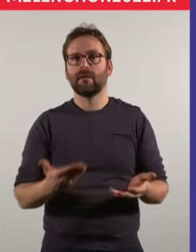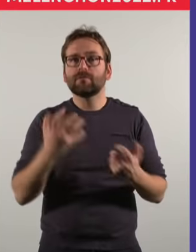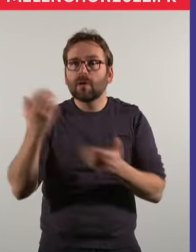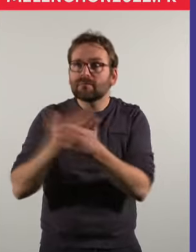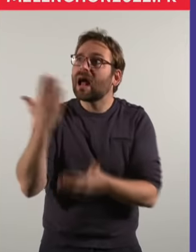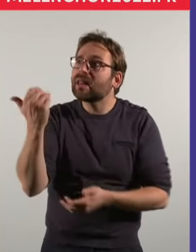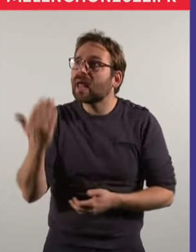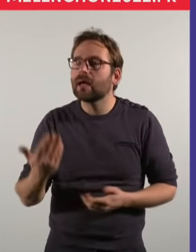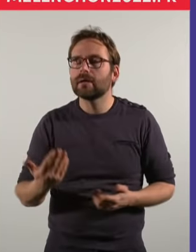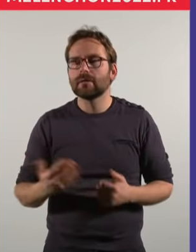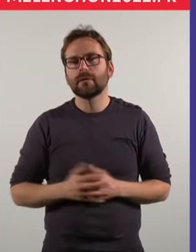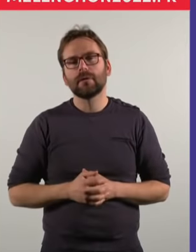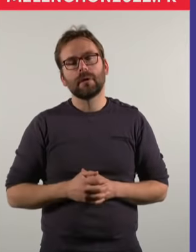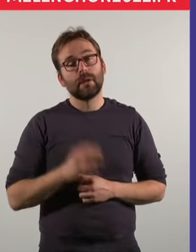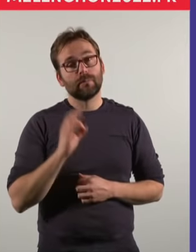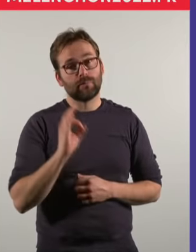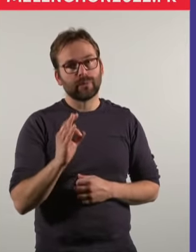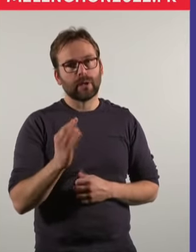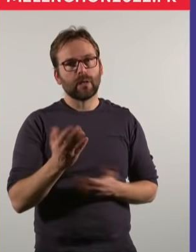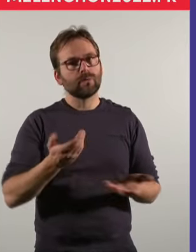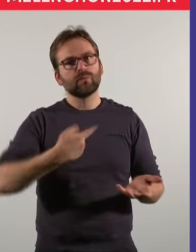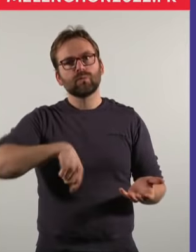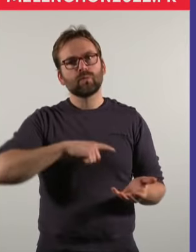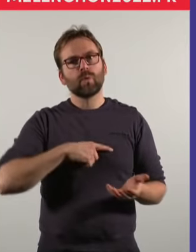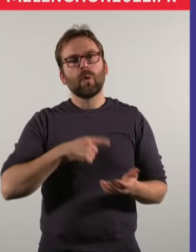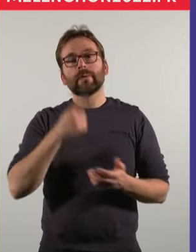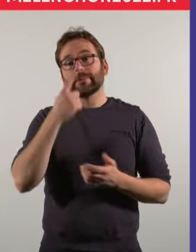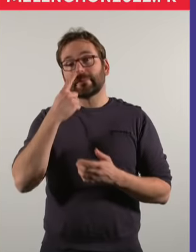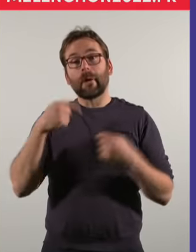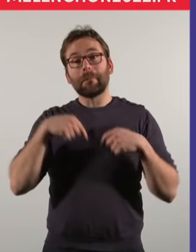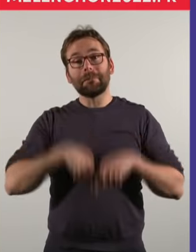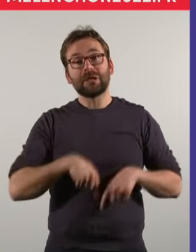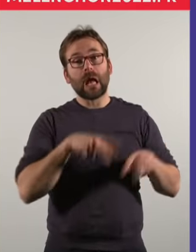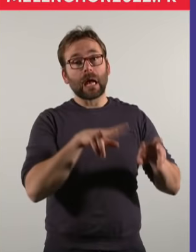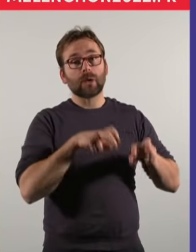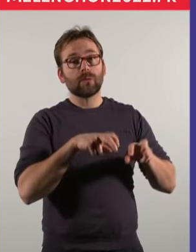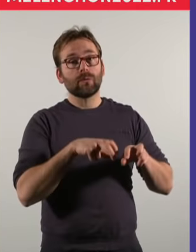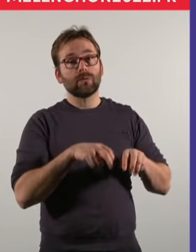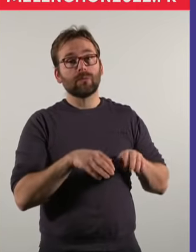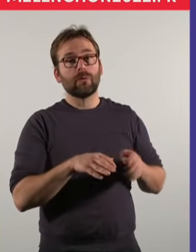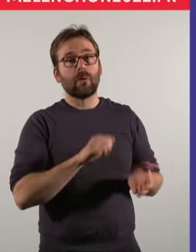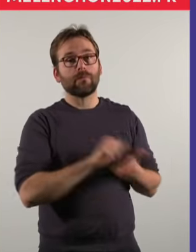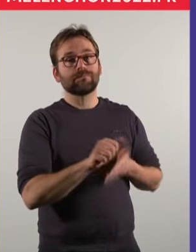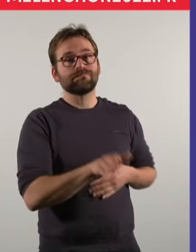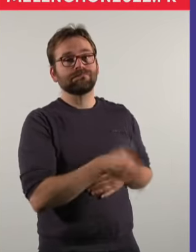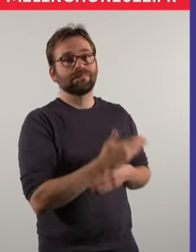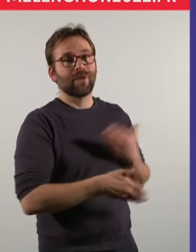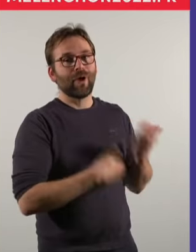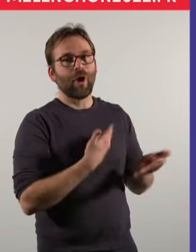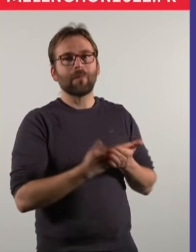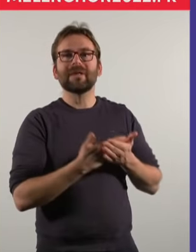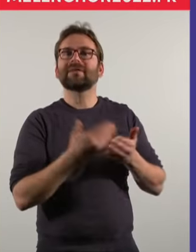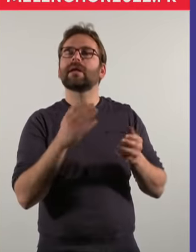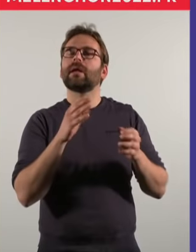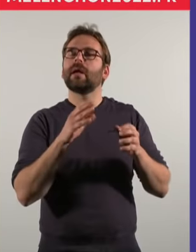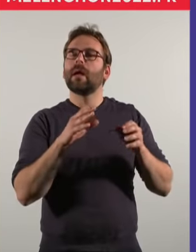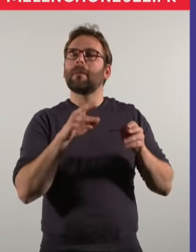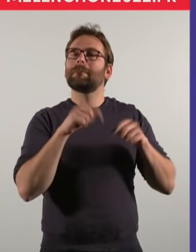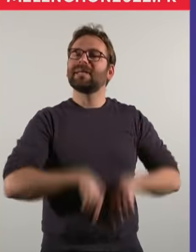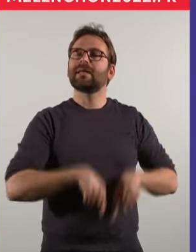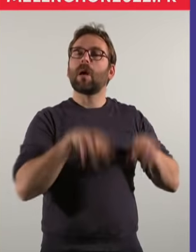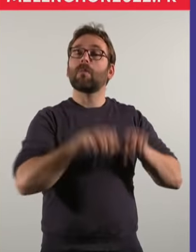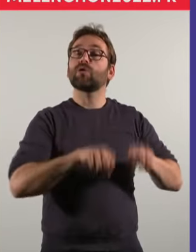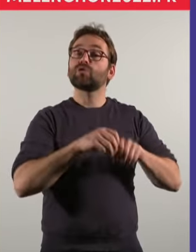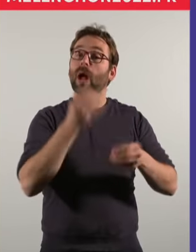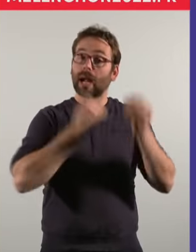savoir. C'est bien la raison pour laquelle je propose qu'on se passe de ministère de l'Agriculture et qu'on fasse un ministère de la production alimentaire,